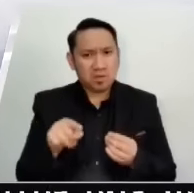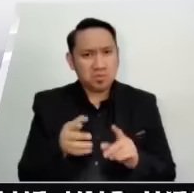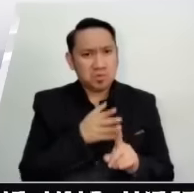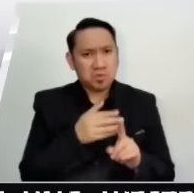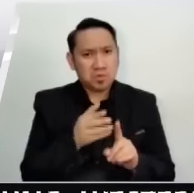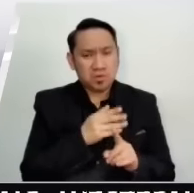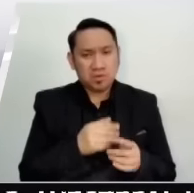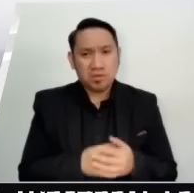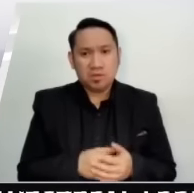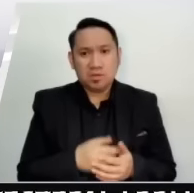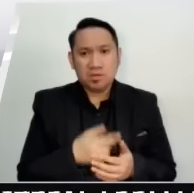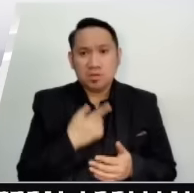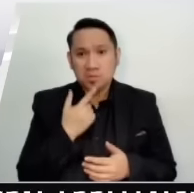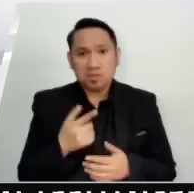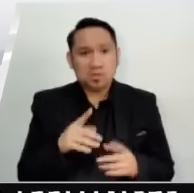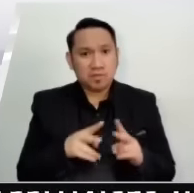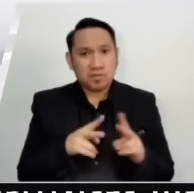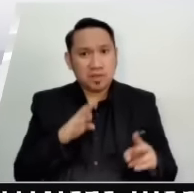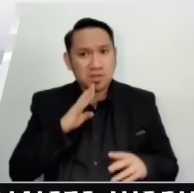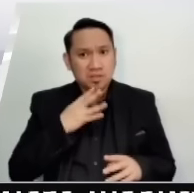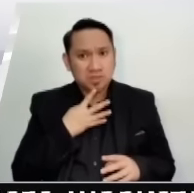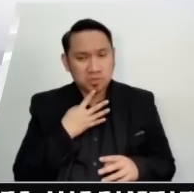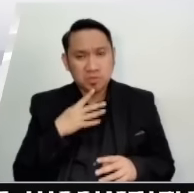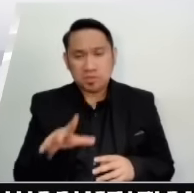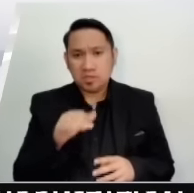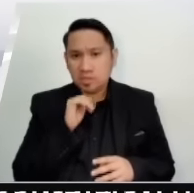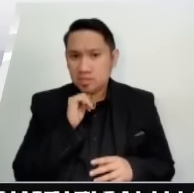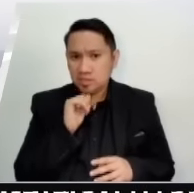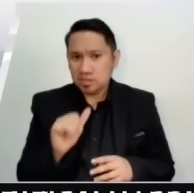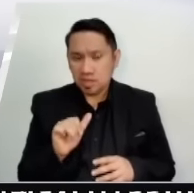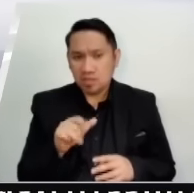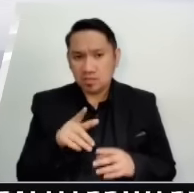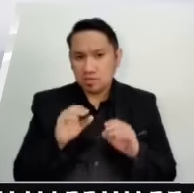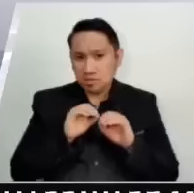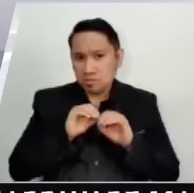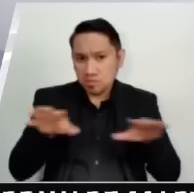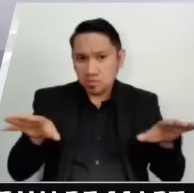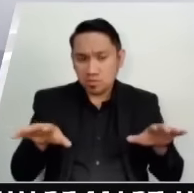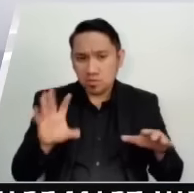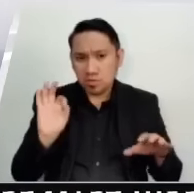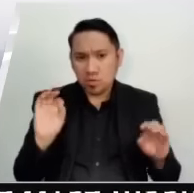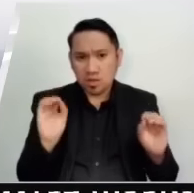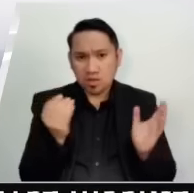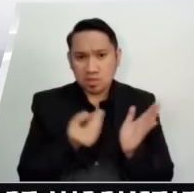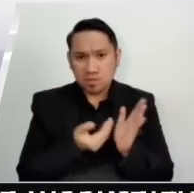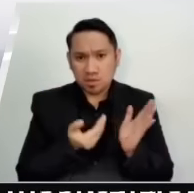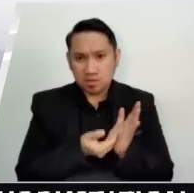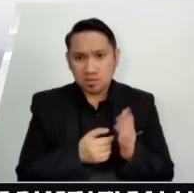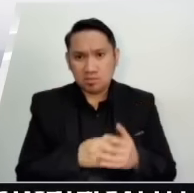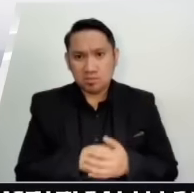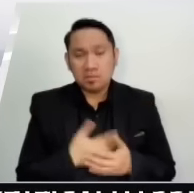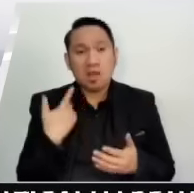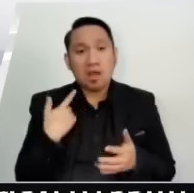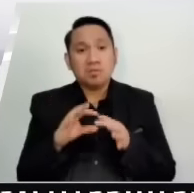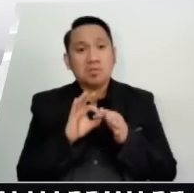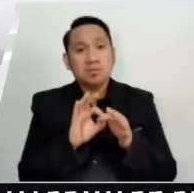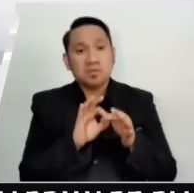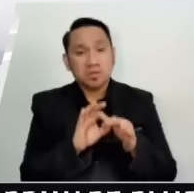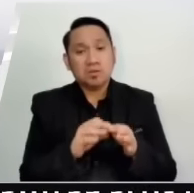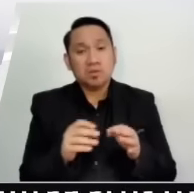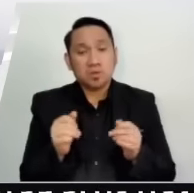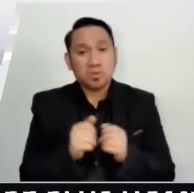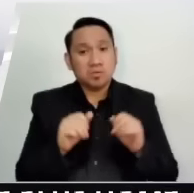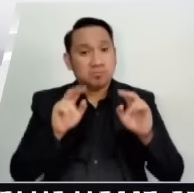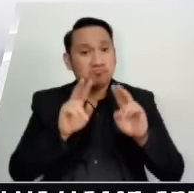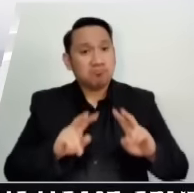seryosong alegasyon daw ito na hindi dapat isa publiko ng walang ebidensya makikipag-ugnayan daw sila sa imbestigasyon